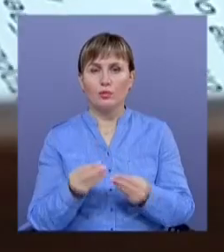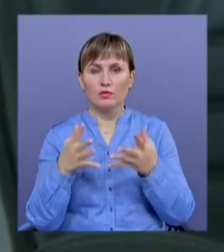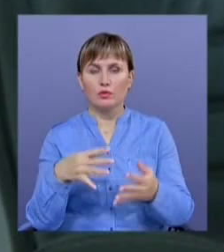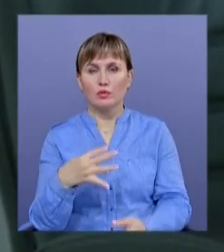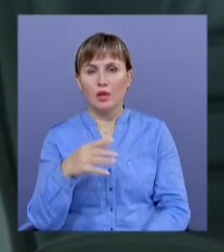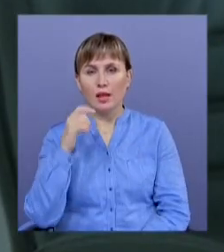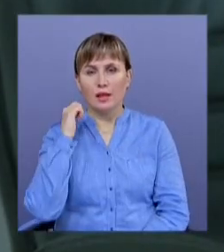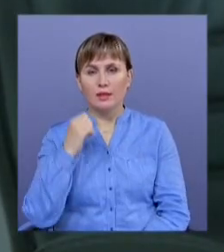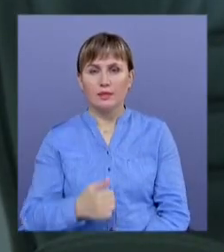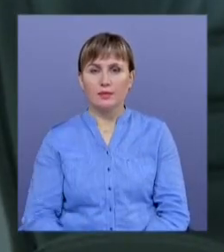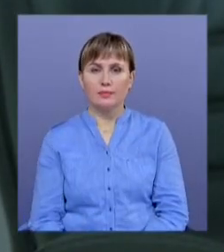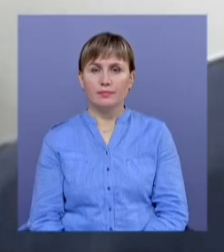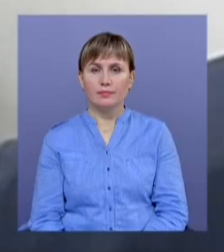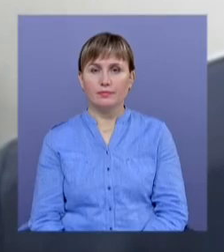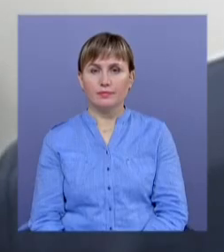лет.